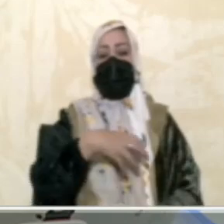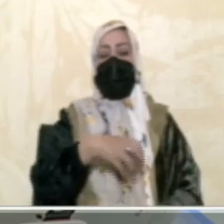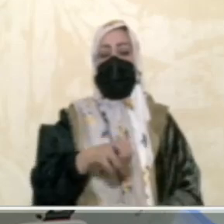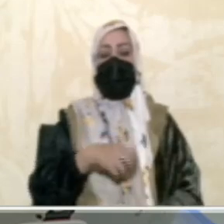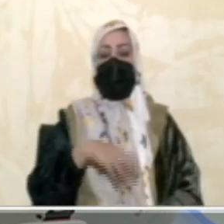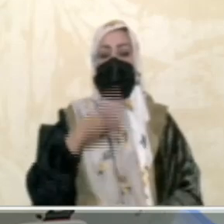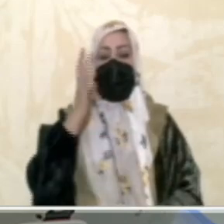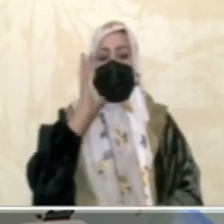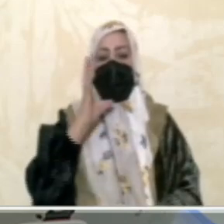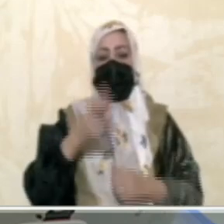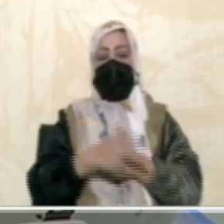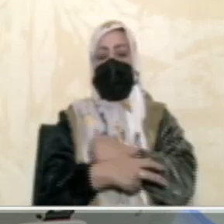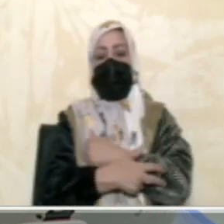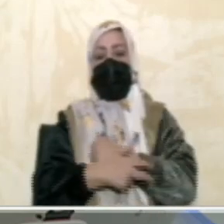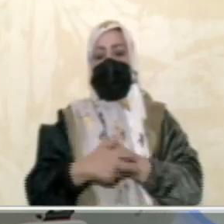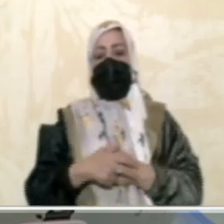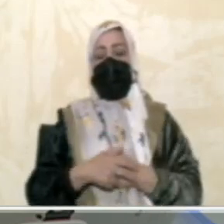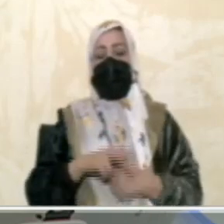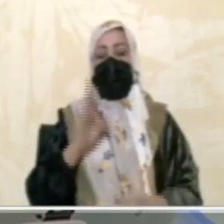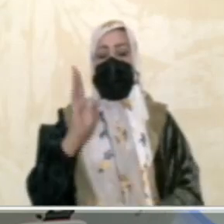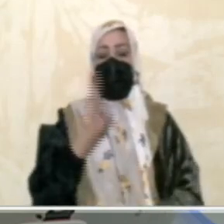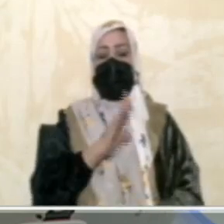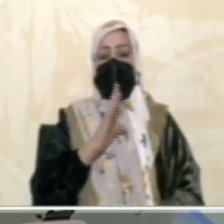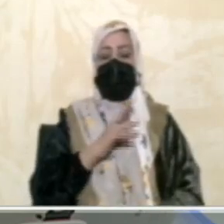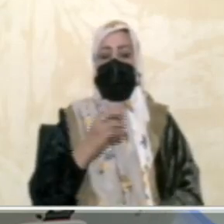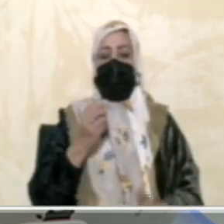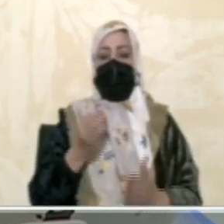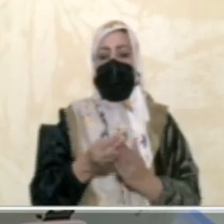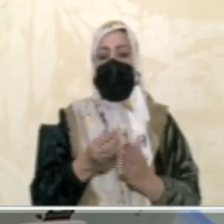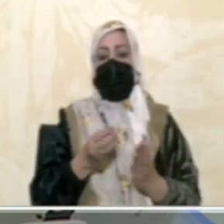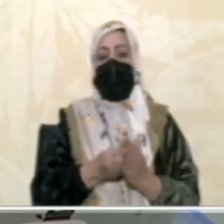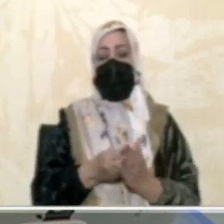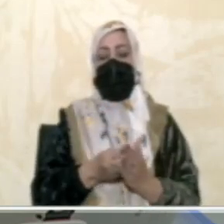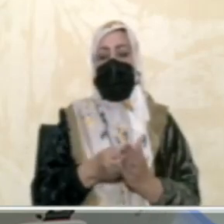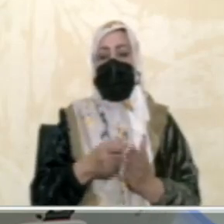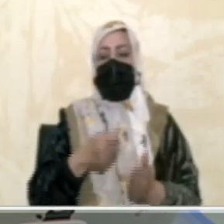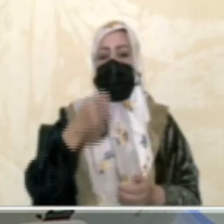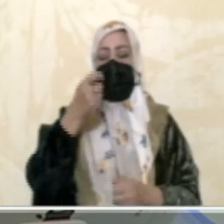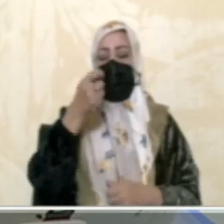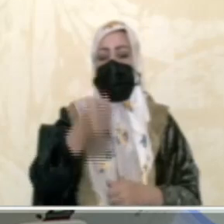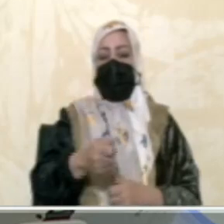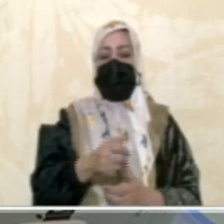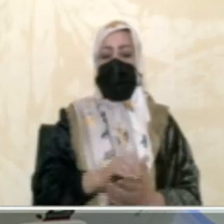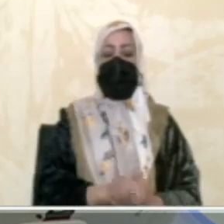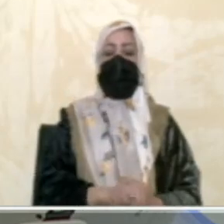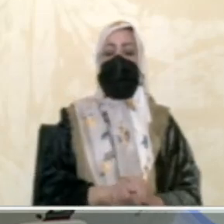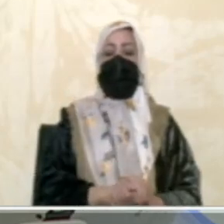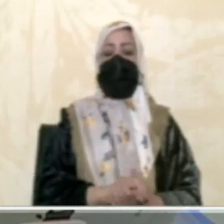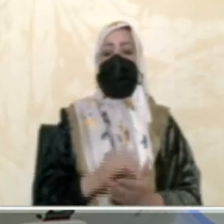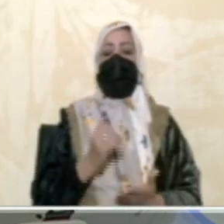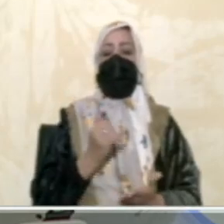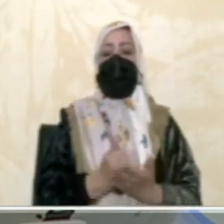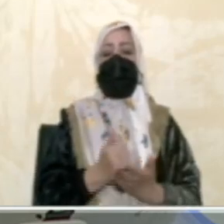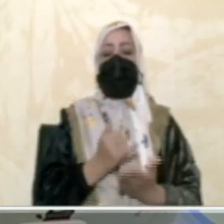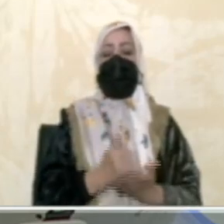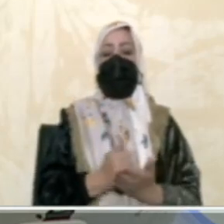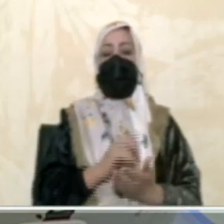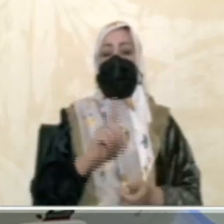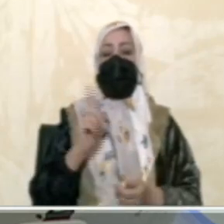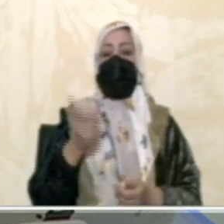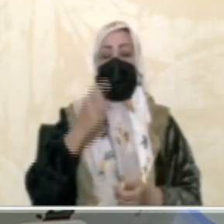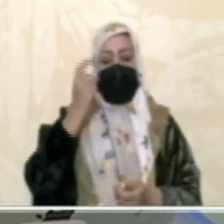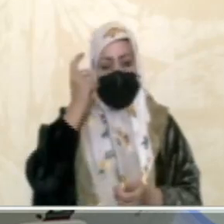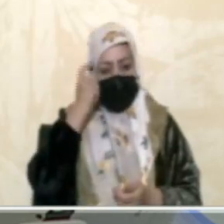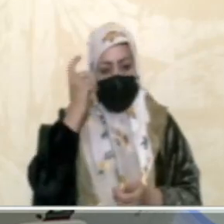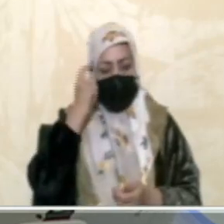واعطاء القيمه او لا تجوز هذه مساله ليست من العقيده اطلاقا هي مساله